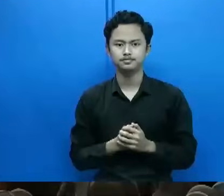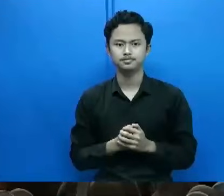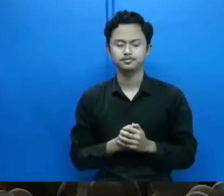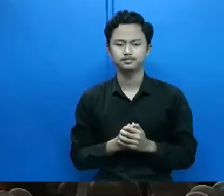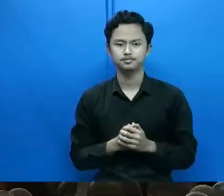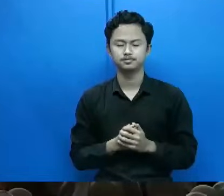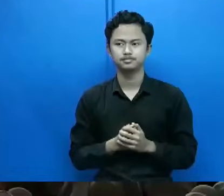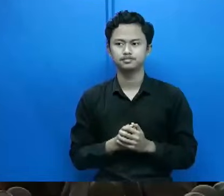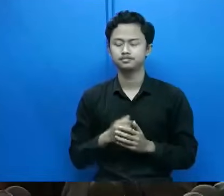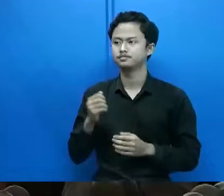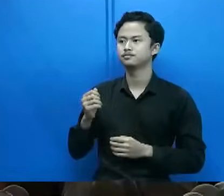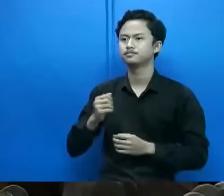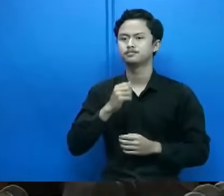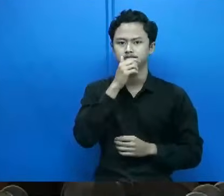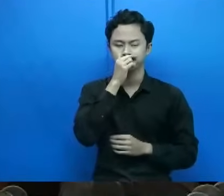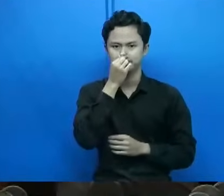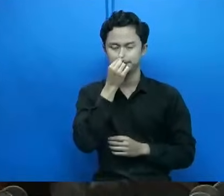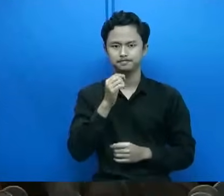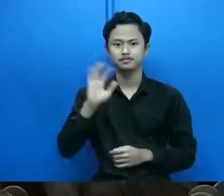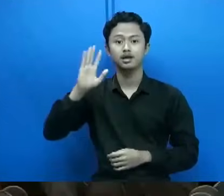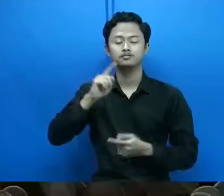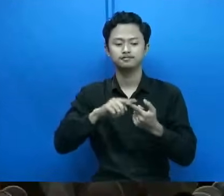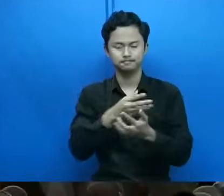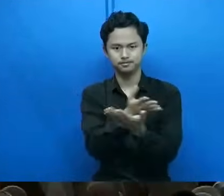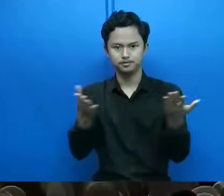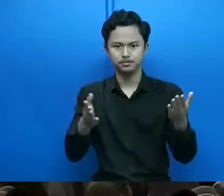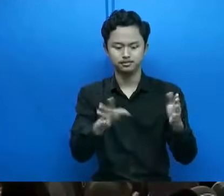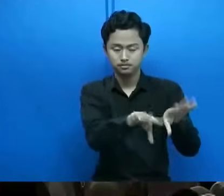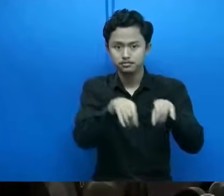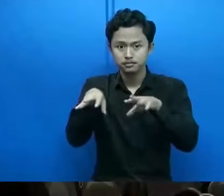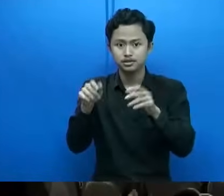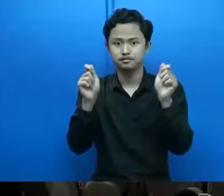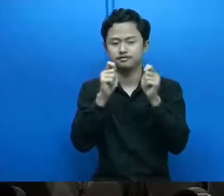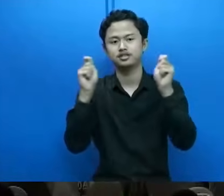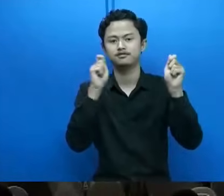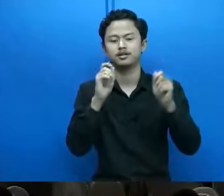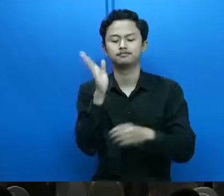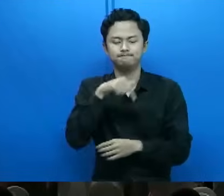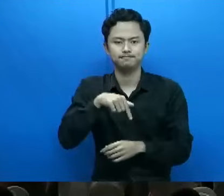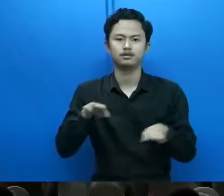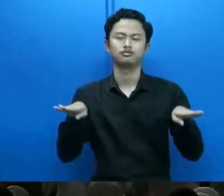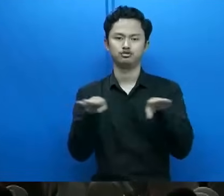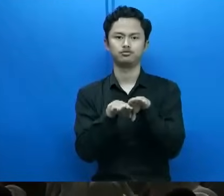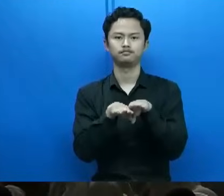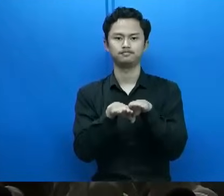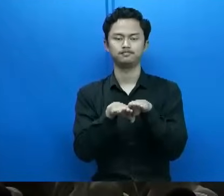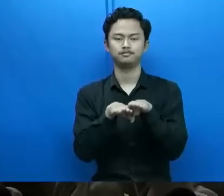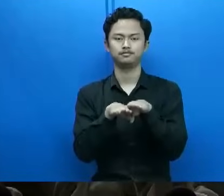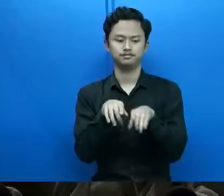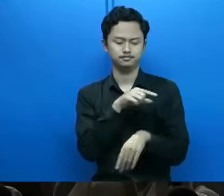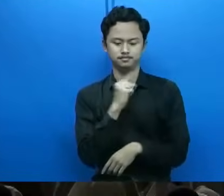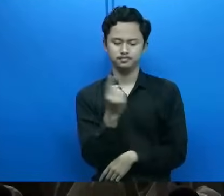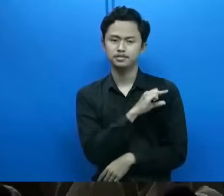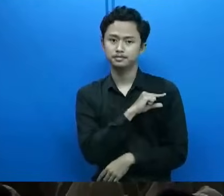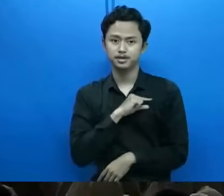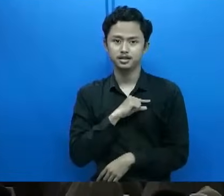Teman-teman semuanya, dengan ini maka Hijjah Fest Ramadan 2019 kita tutup. Kami semua panitia atau